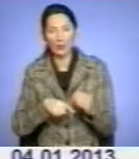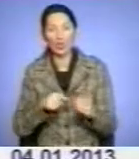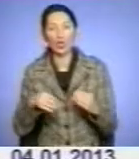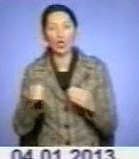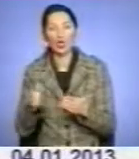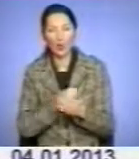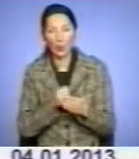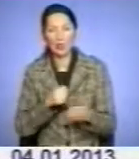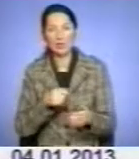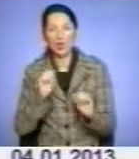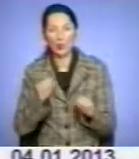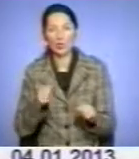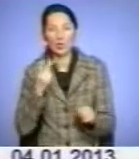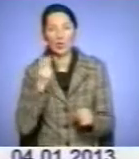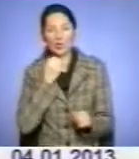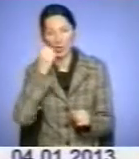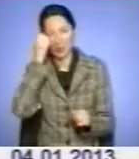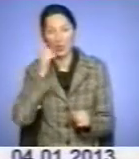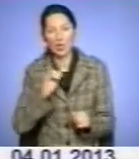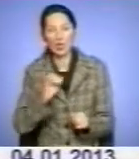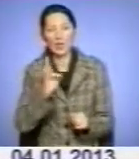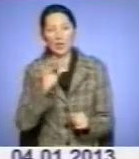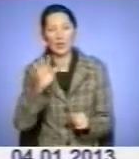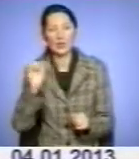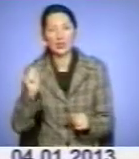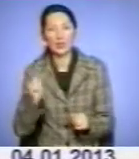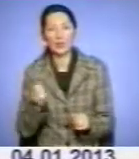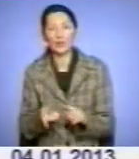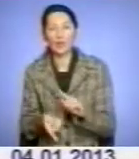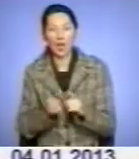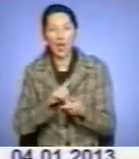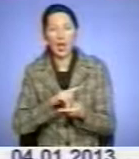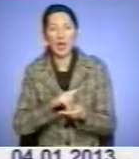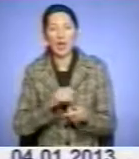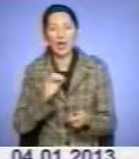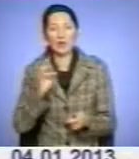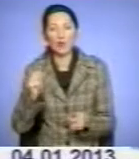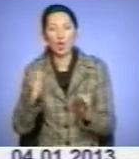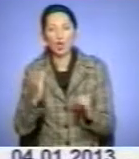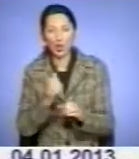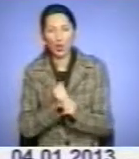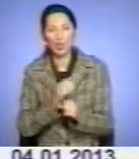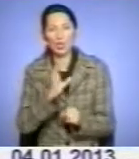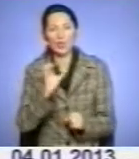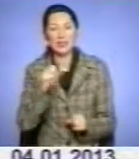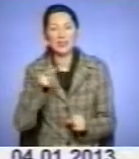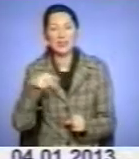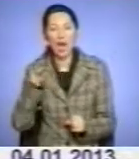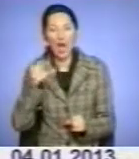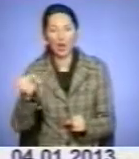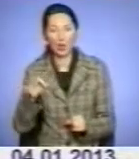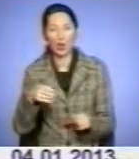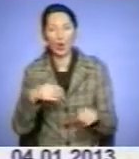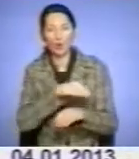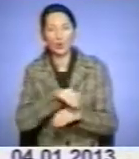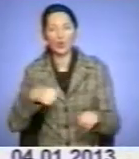Необхідно енергійно управляти програмою імпортозаміщення. Скорочення негативного сальдо зовнішньоторговельного балансу. Нам треба